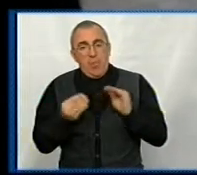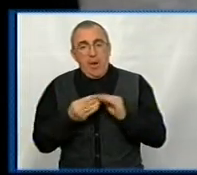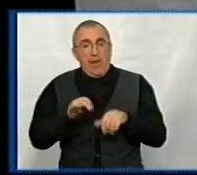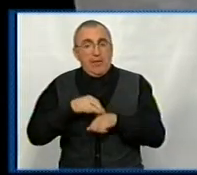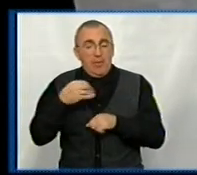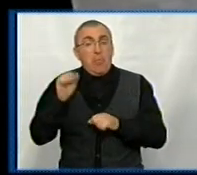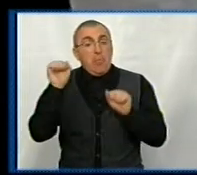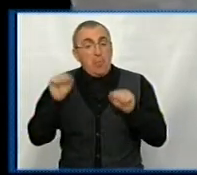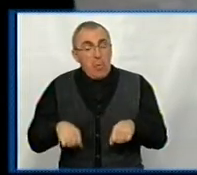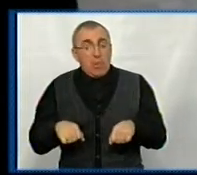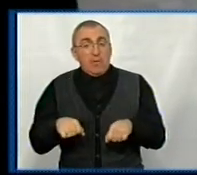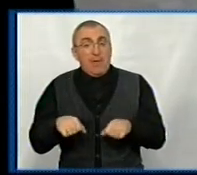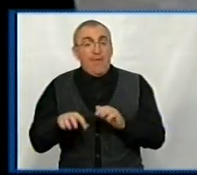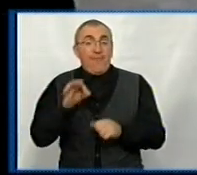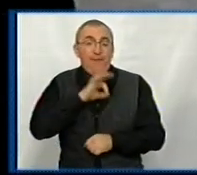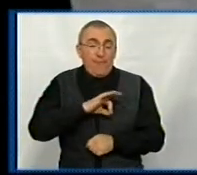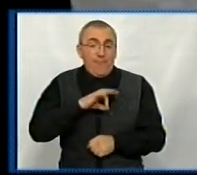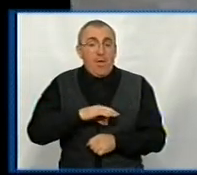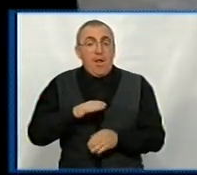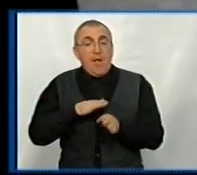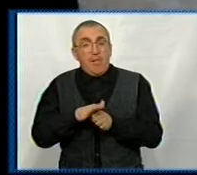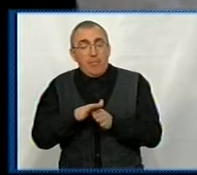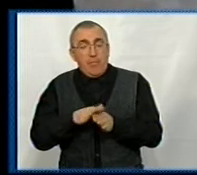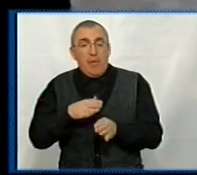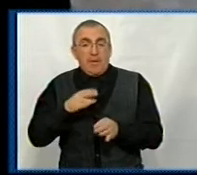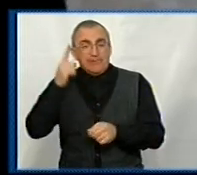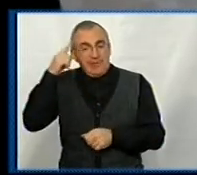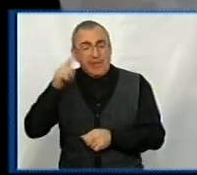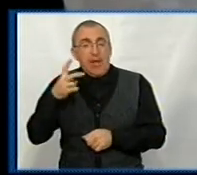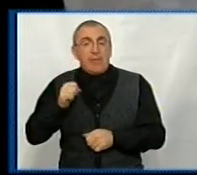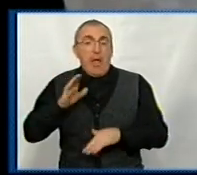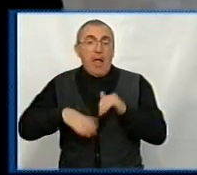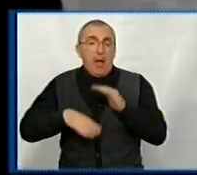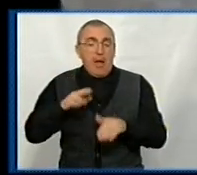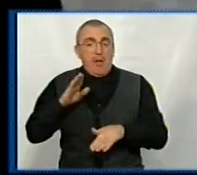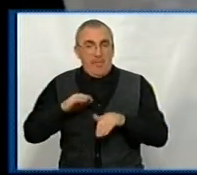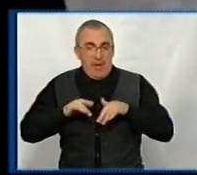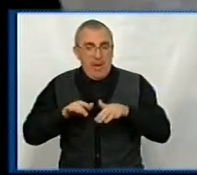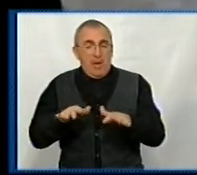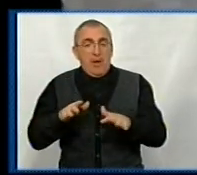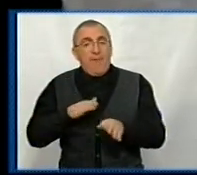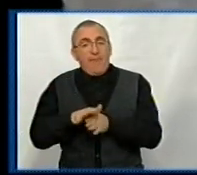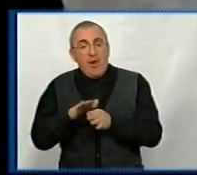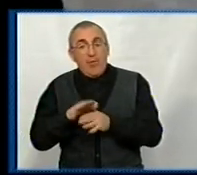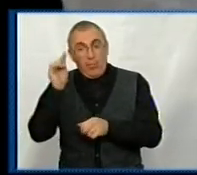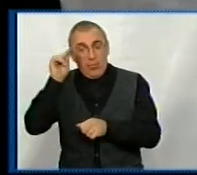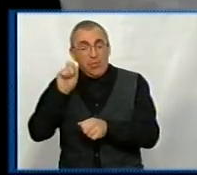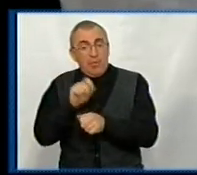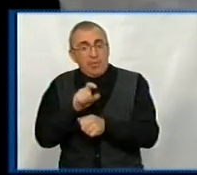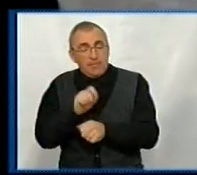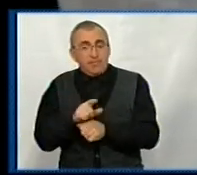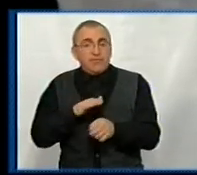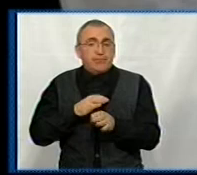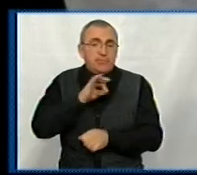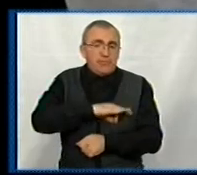а зможуть використати набуті знання на практиці. Учні створювали, виконували завдання,